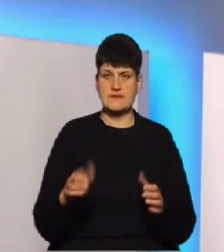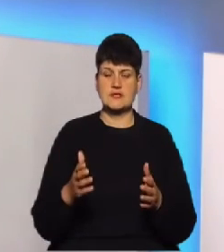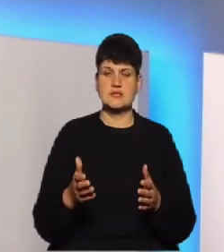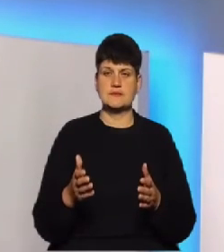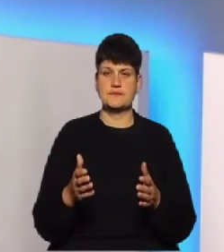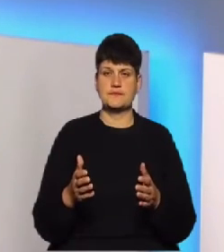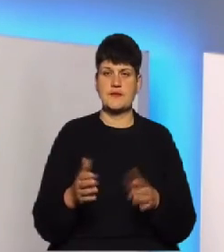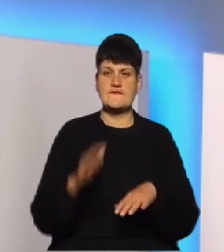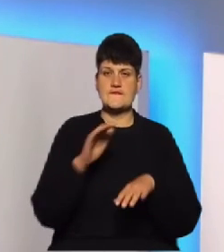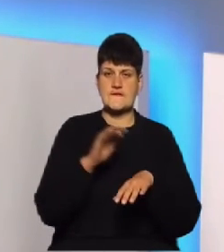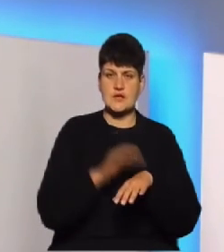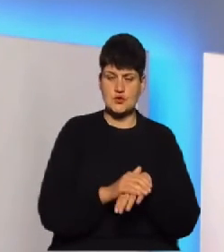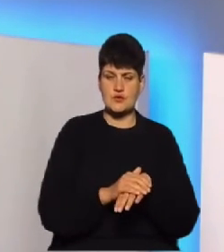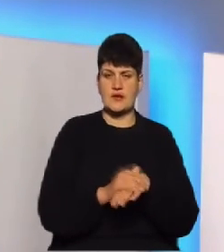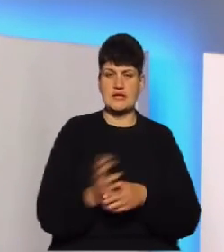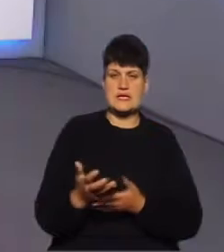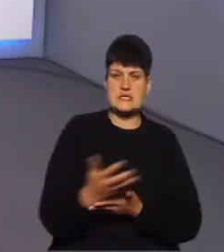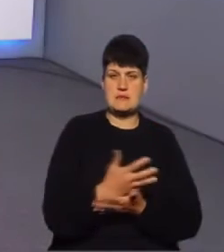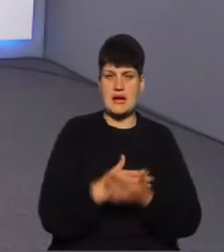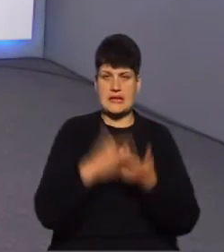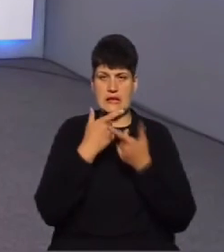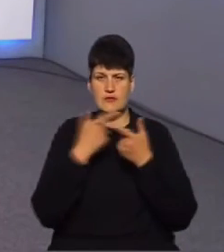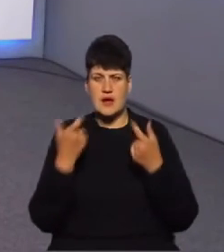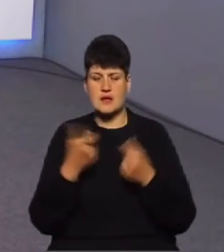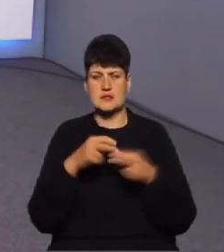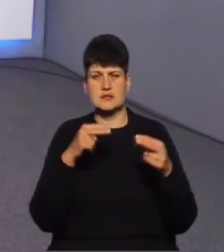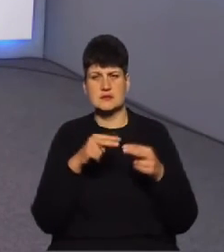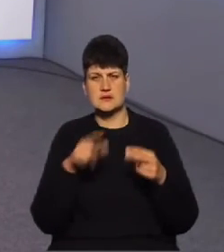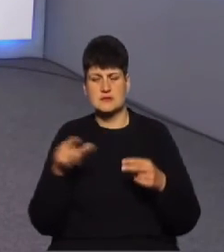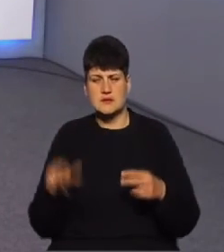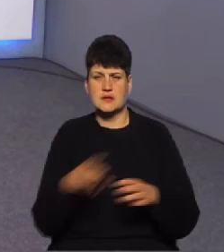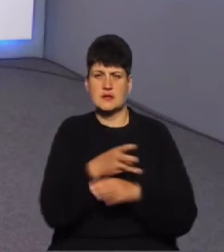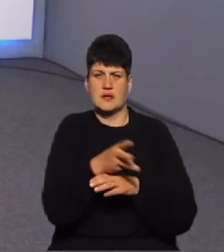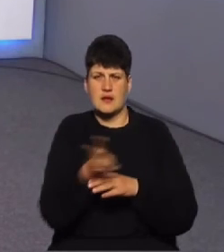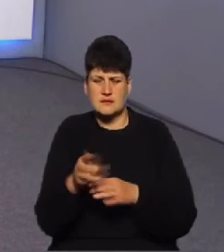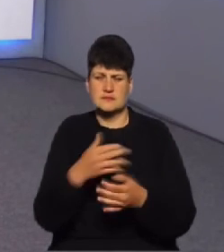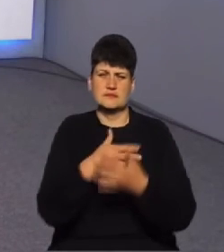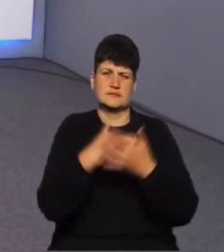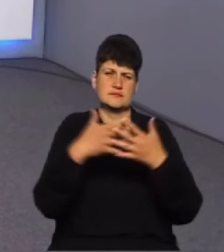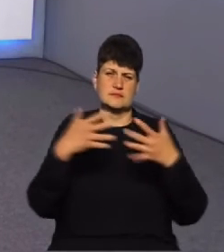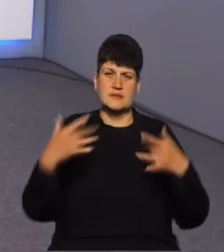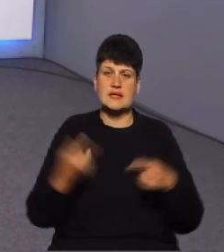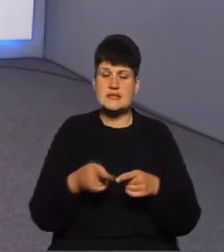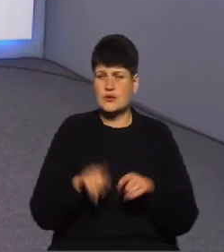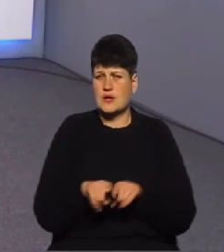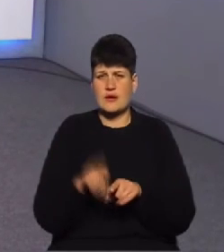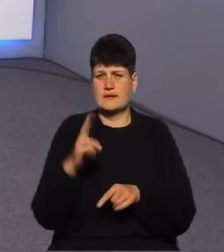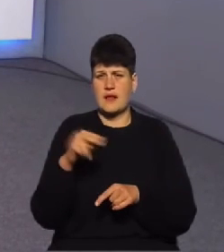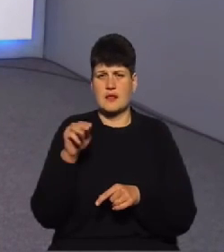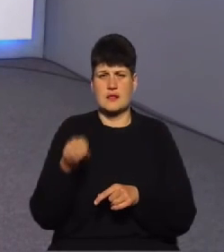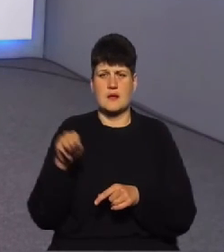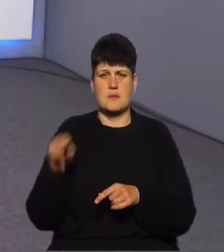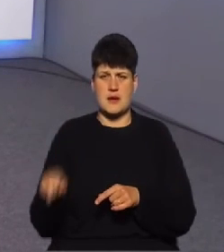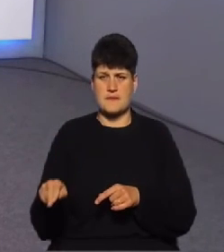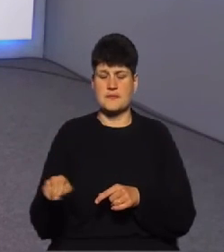фіксувати інформацію. Збирати інформацію, очевидці і все інше. Камери, відеоспостереження. Так, це десь приблизно та сама ситуація, коли при ДТП. Просто питання в тому,